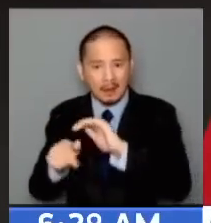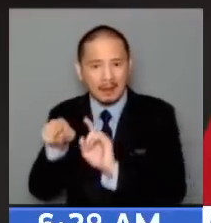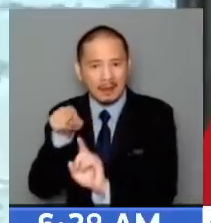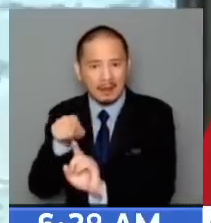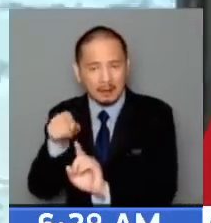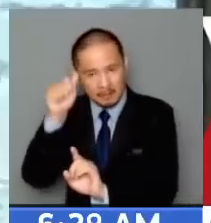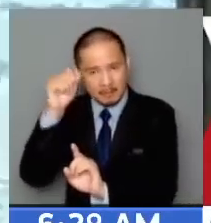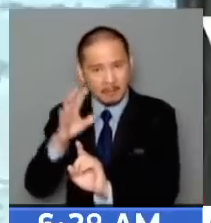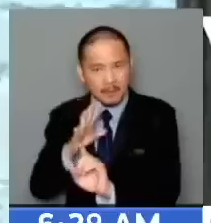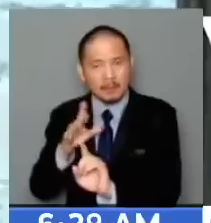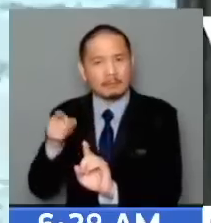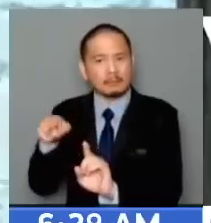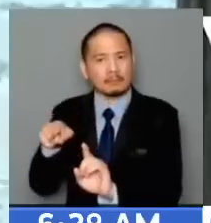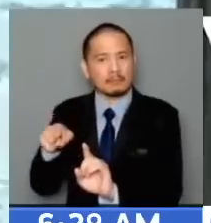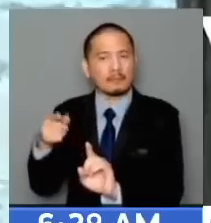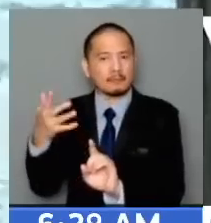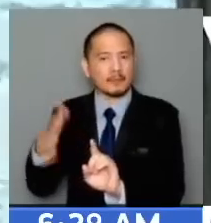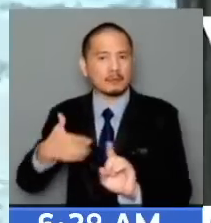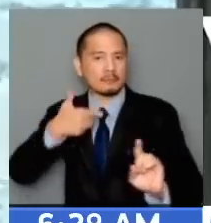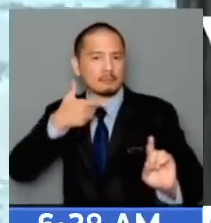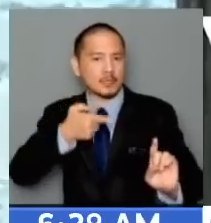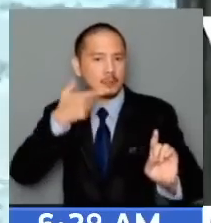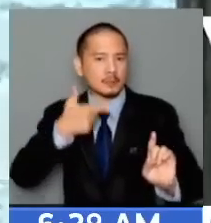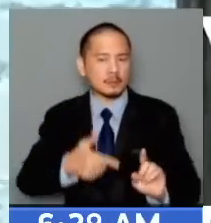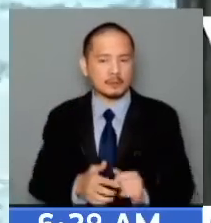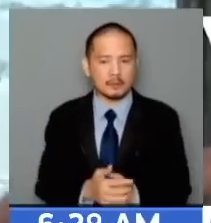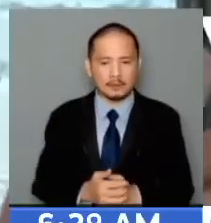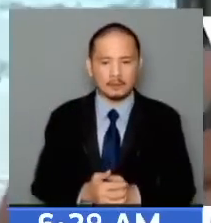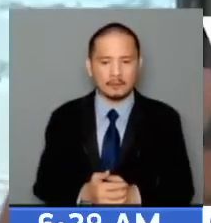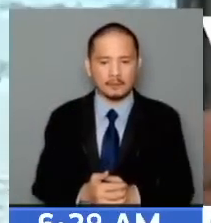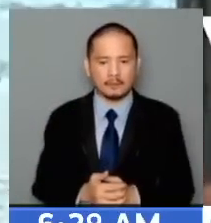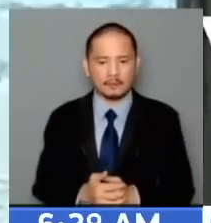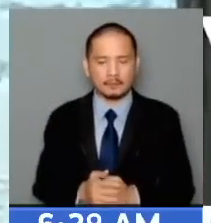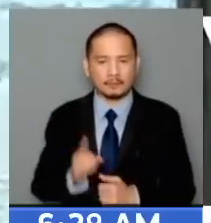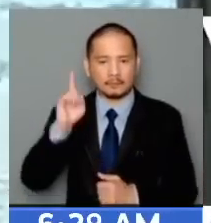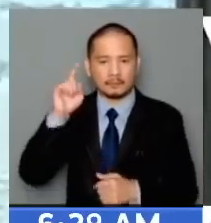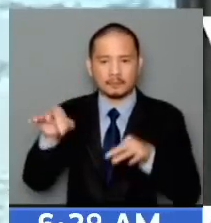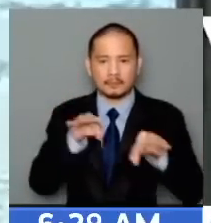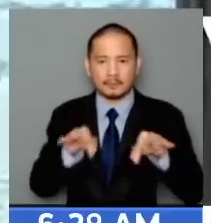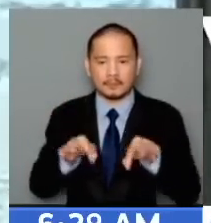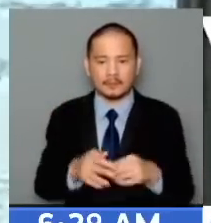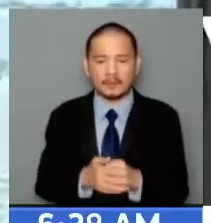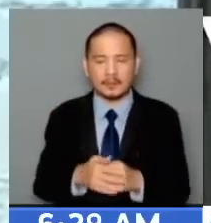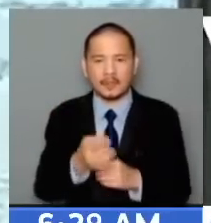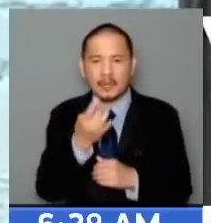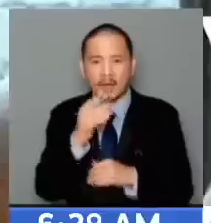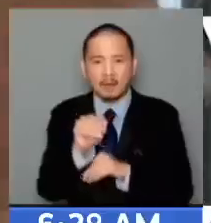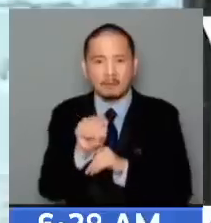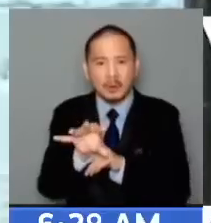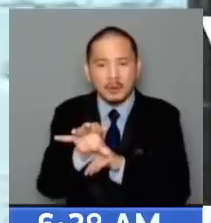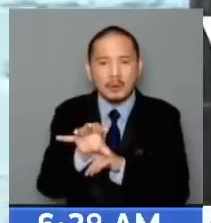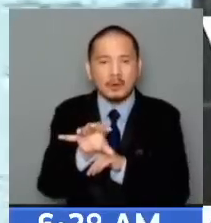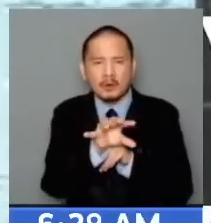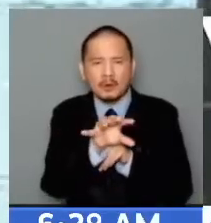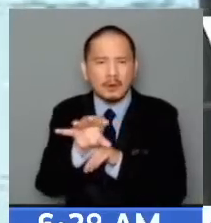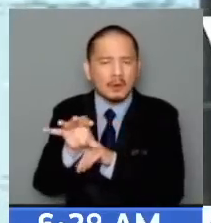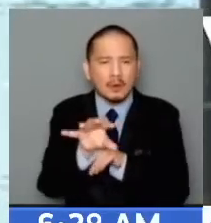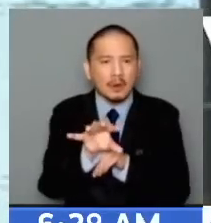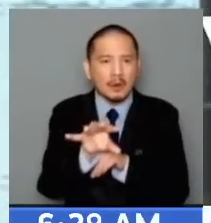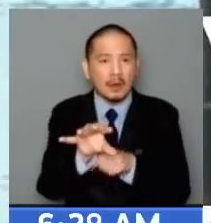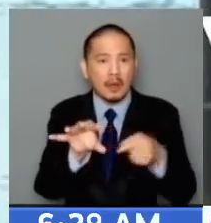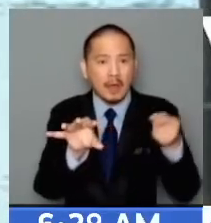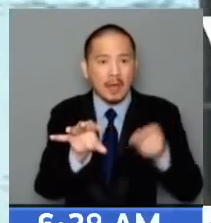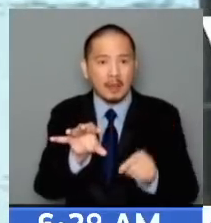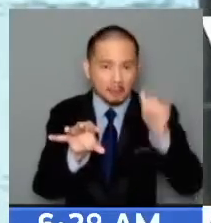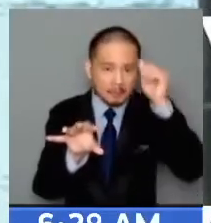pinagbabaril. Nag-an, nag-flashlight, pag-anaan ako, nigawas lagkalitong awatan, niya giilog yung cellphone, niya nibuto.